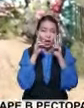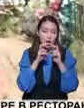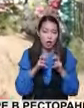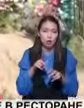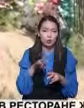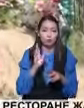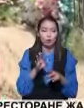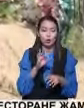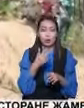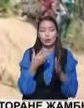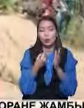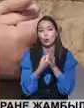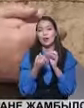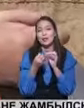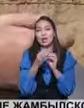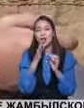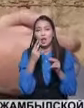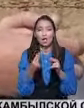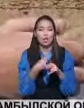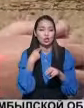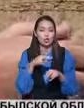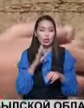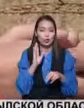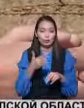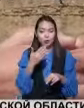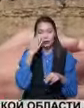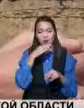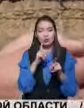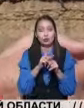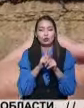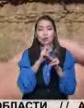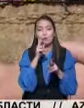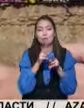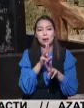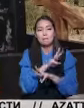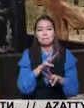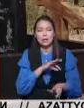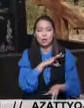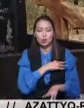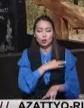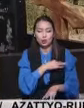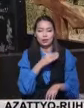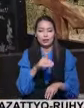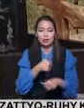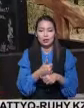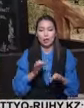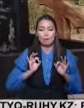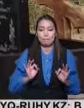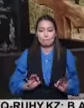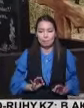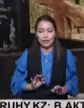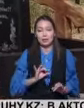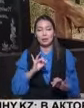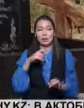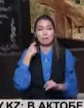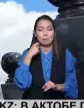5 до 10 лет лишения свободы. Тем временем отец обратился с жалобой в Министерство юстиции, Генеральную прокуратуру и к